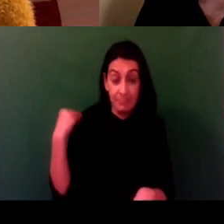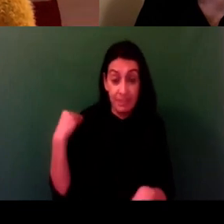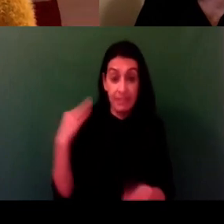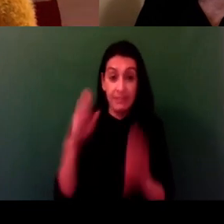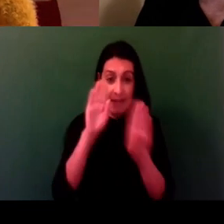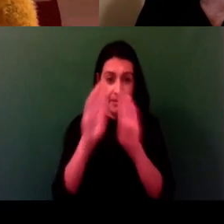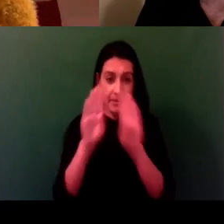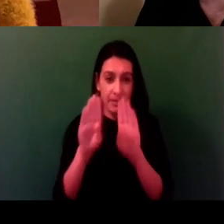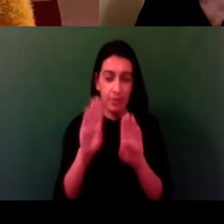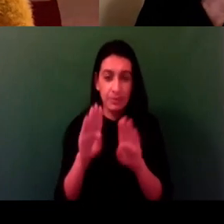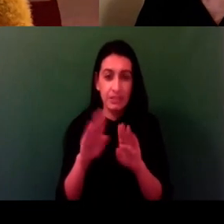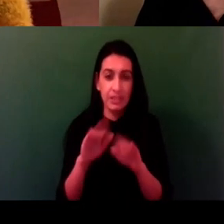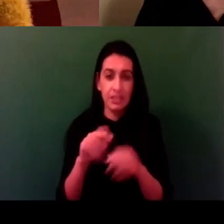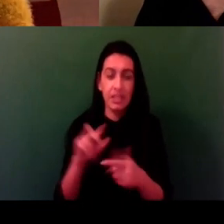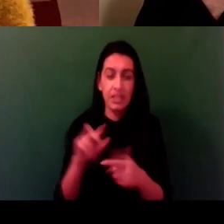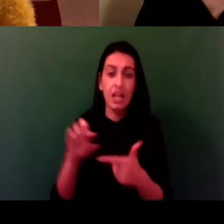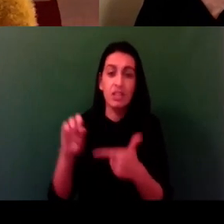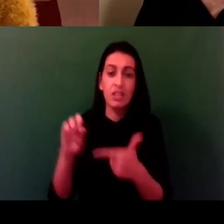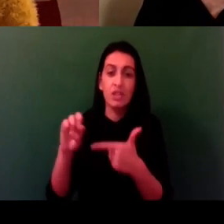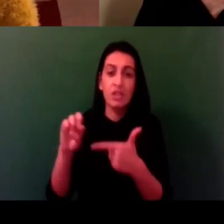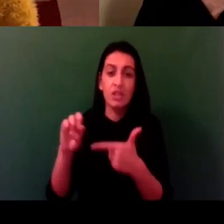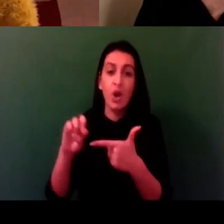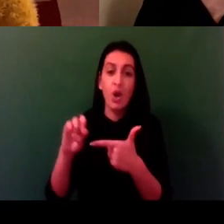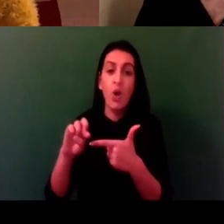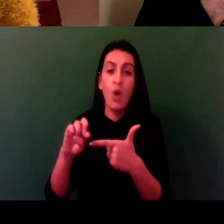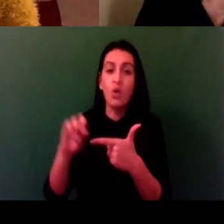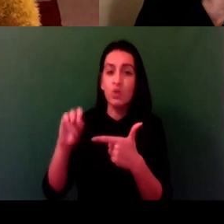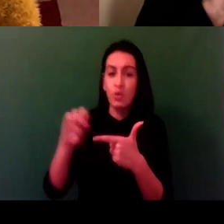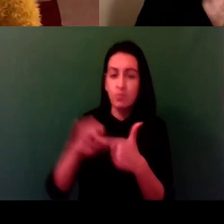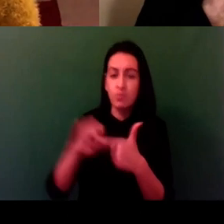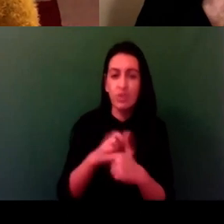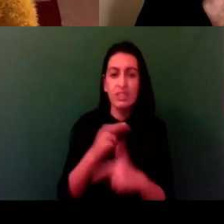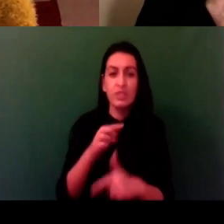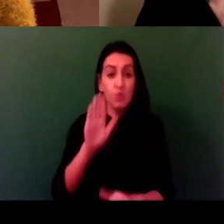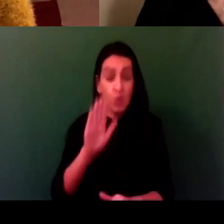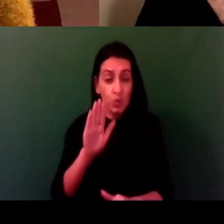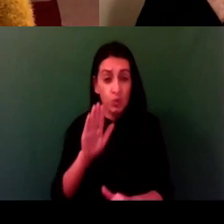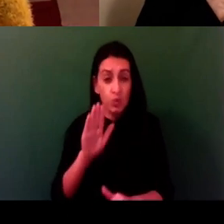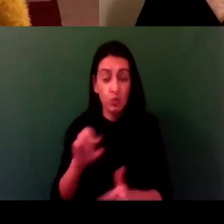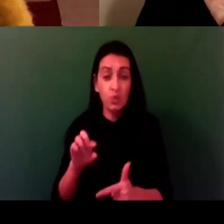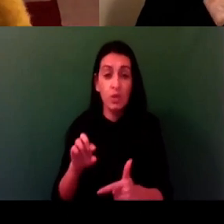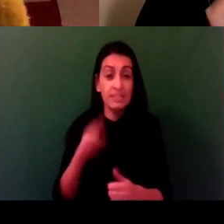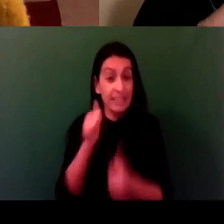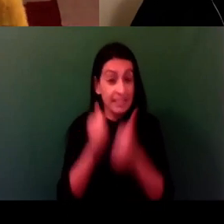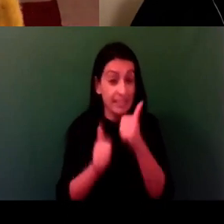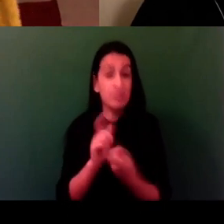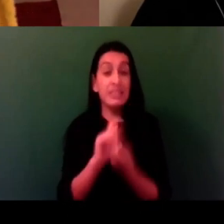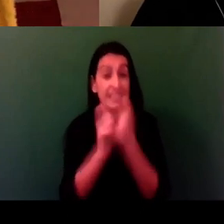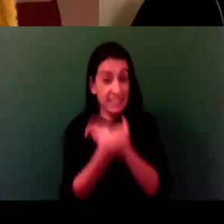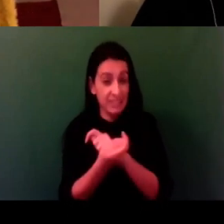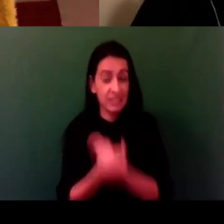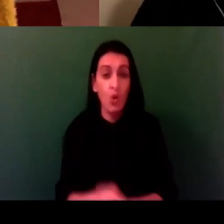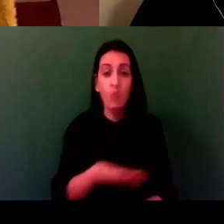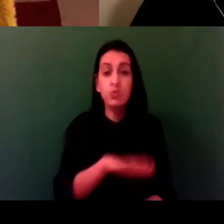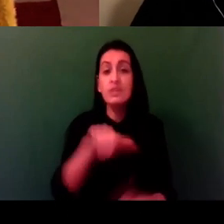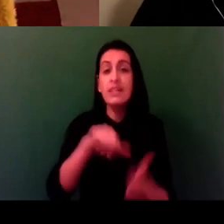mücadele durdurup yarışmaya çevirmek zorunda kaldık falan. Bunun için altyapı oluşturmaya çalıştık. Bütün bu deneylerin hepsi konuşulmalı. AKM bunun için nasıl